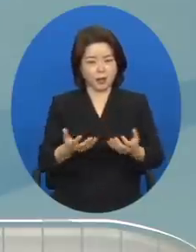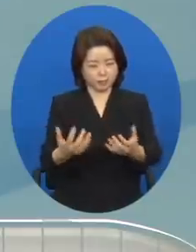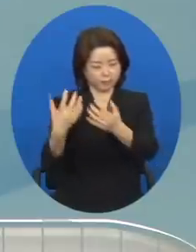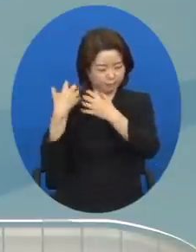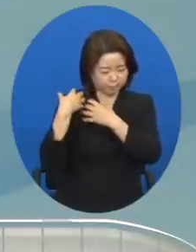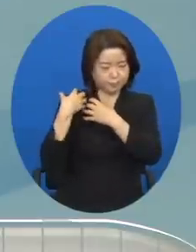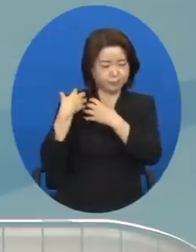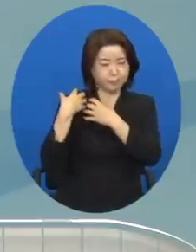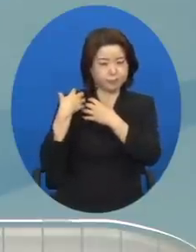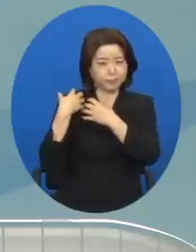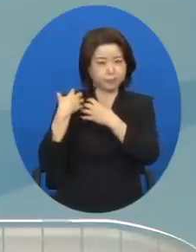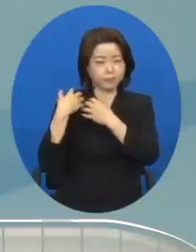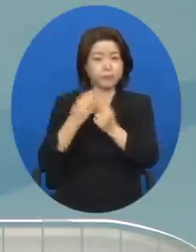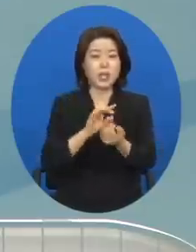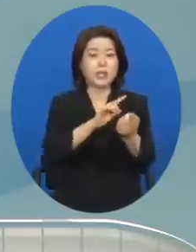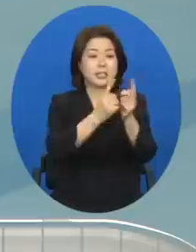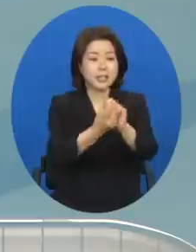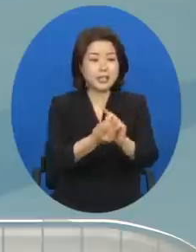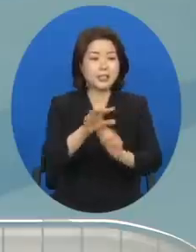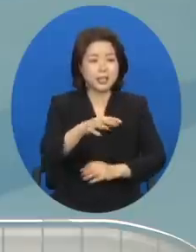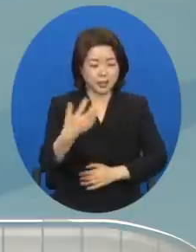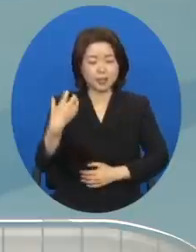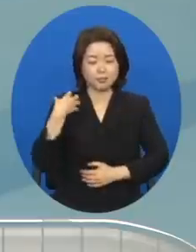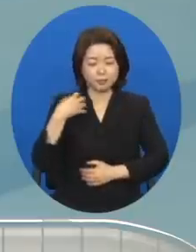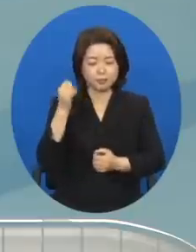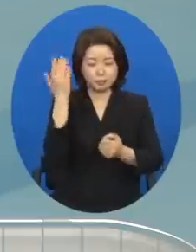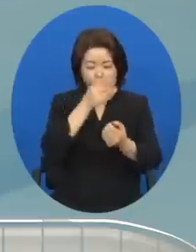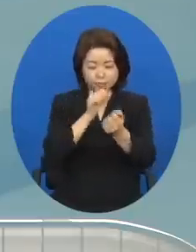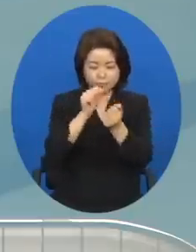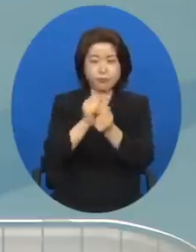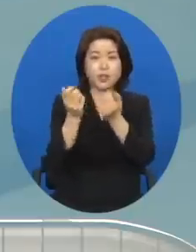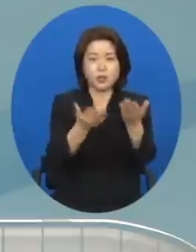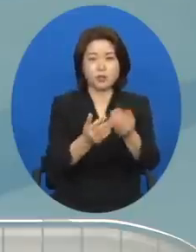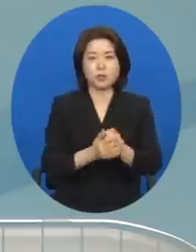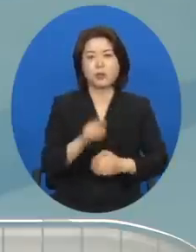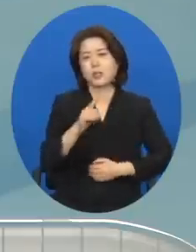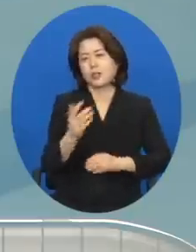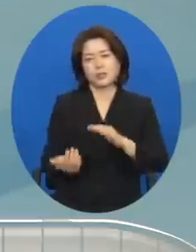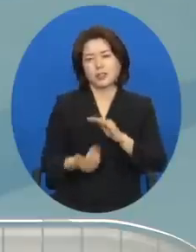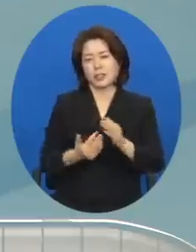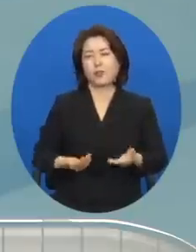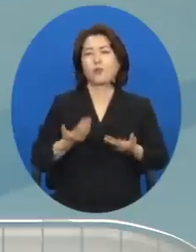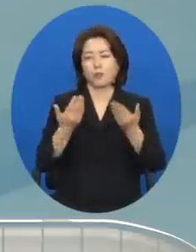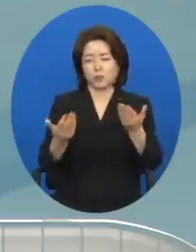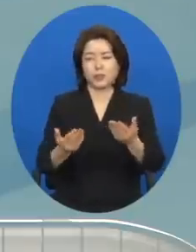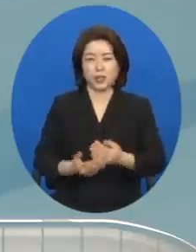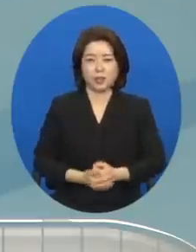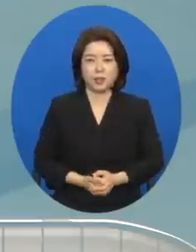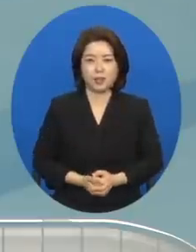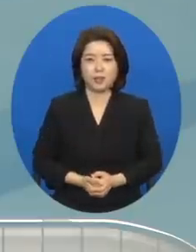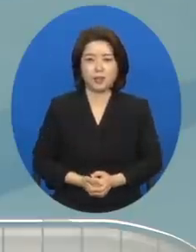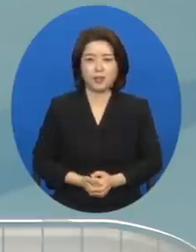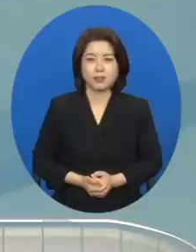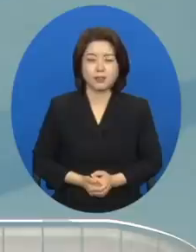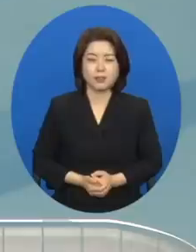것, 그분의 허물을 내가 씻겨주는 것, 그게 최고의 봉사예요.